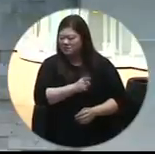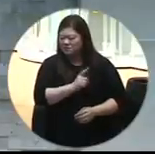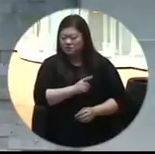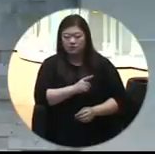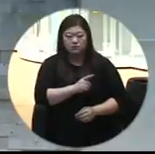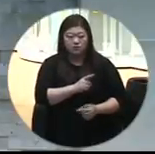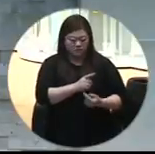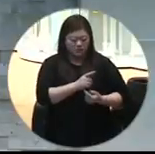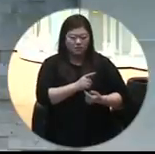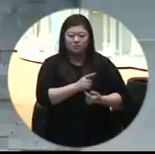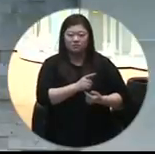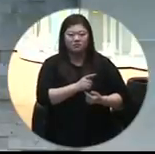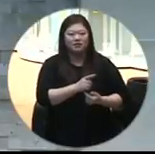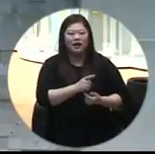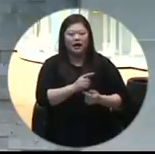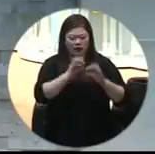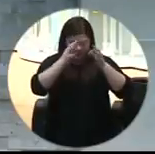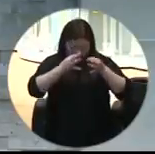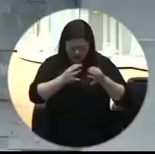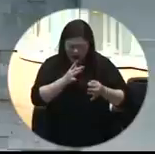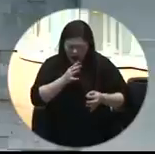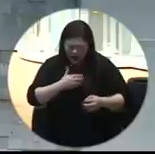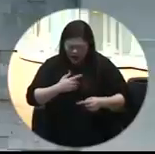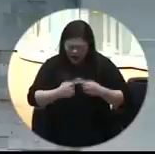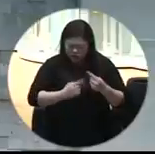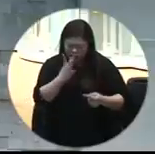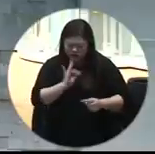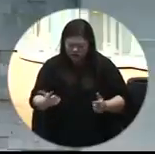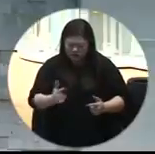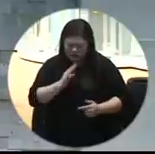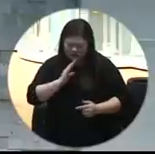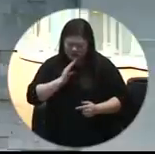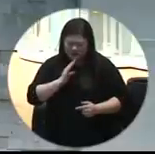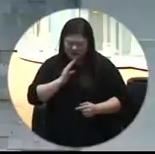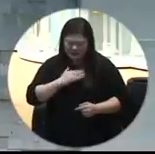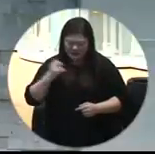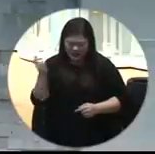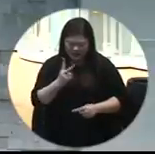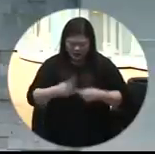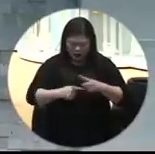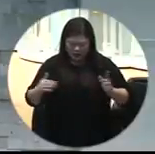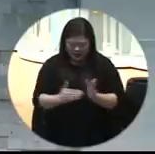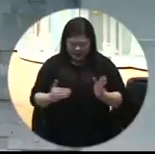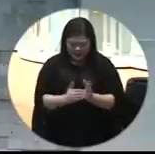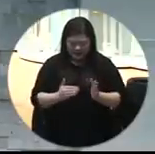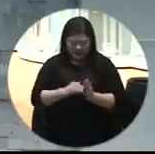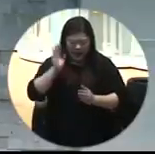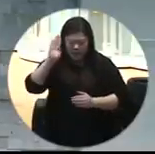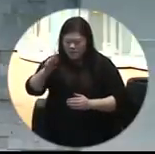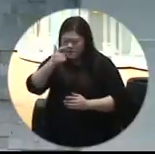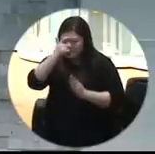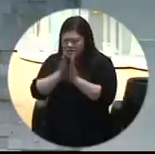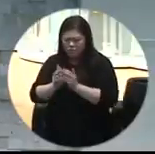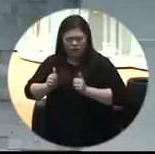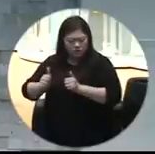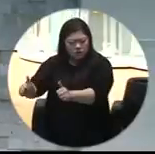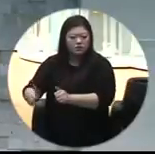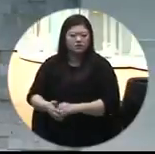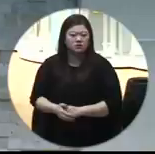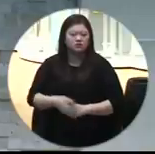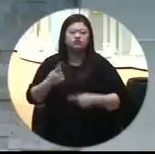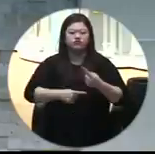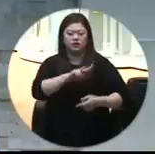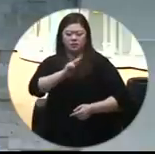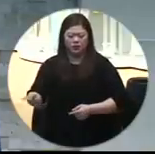빠져나가야지. 영적 싸움으로 돌아서야지. 영적 싸움 뭐예요? 기도로 돌아서야지.